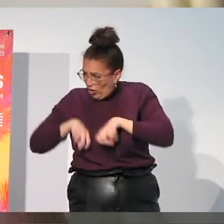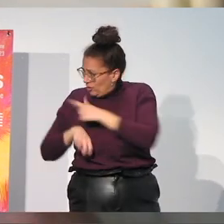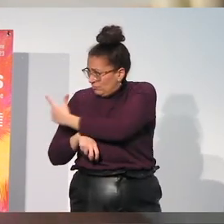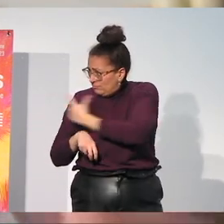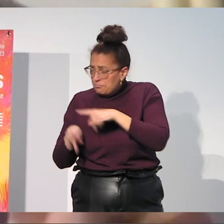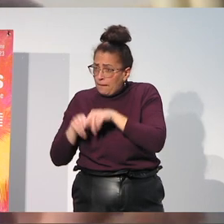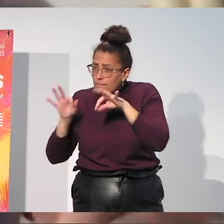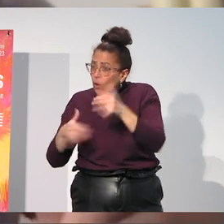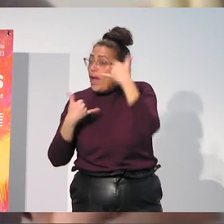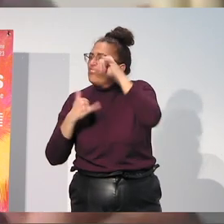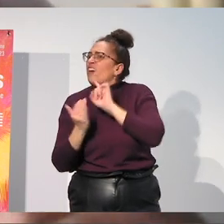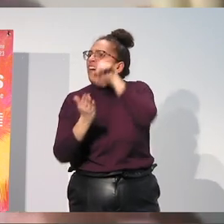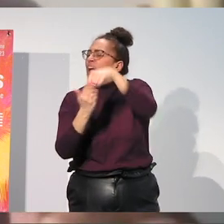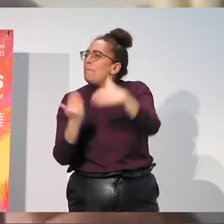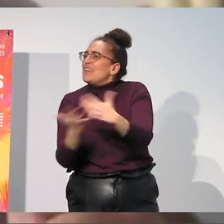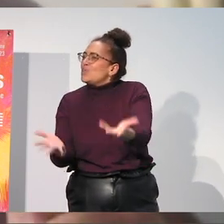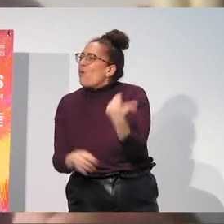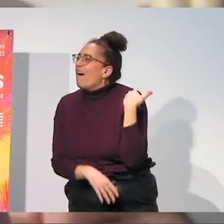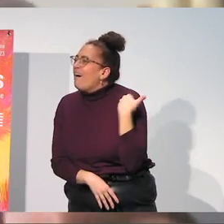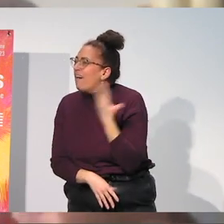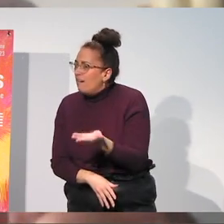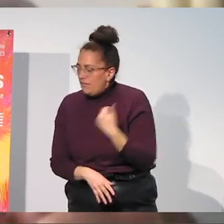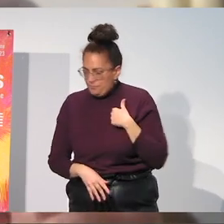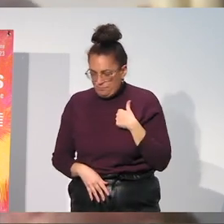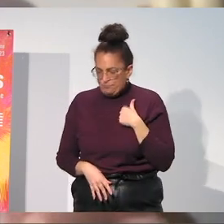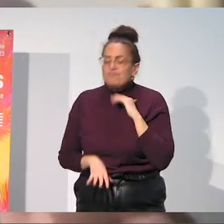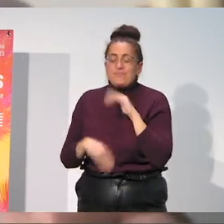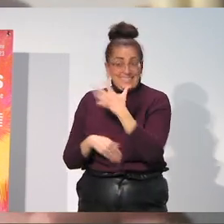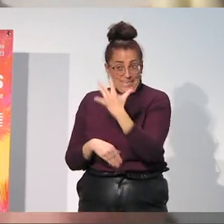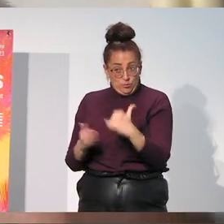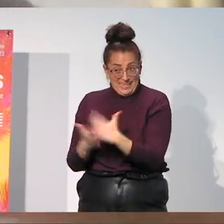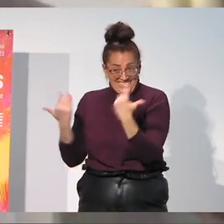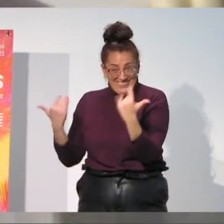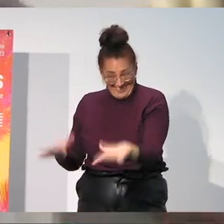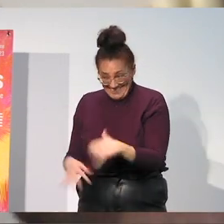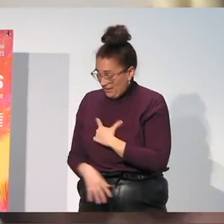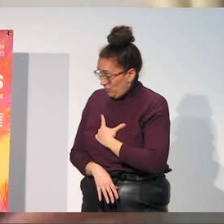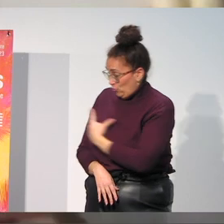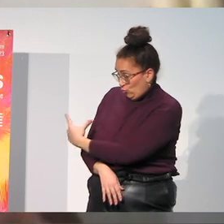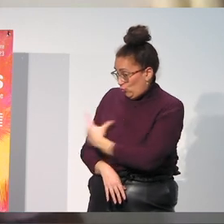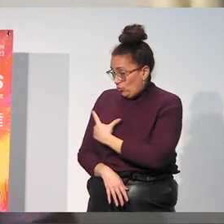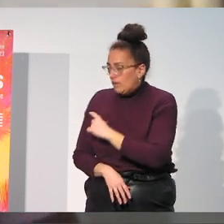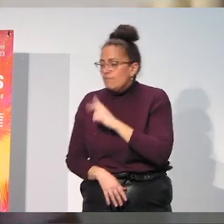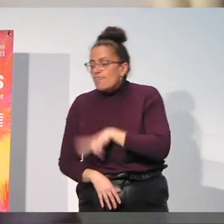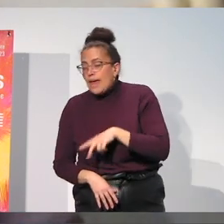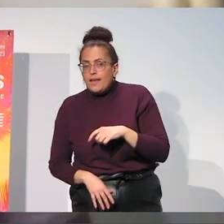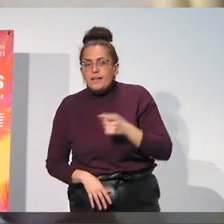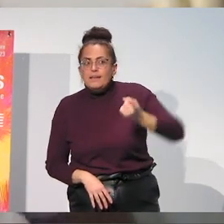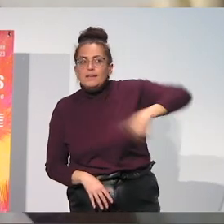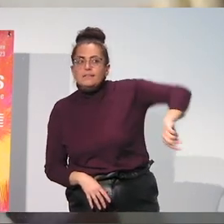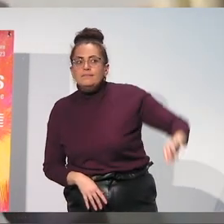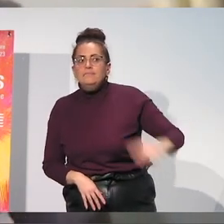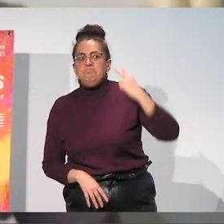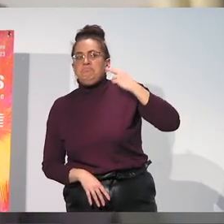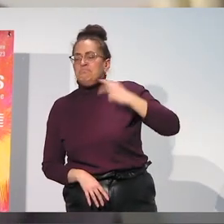l'Algérie. 5 jours après, avec Didier et toutes les autres personnes, puisque tout le monde avait compris qu'il y avait un homme qui était en train de chercher des informations sur